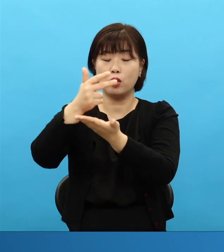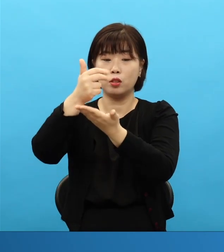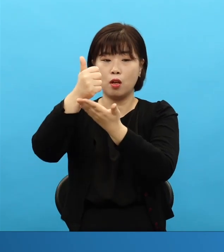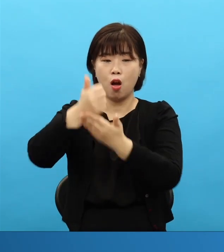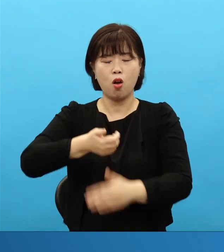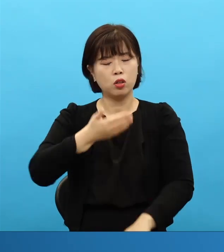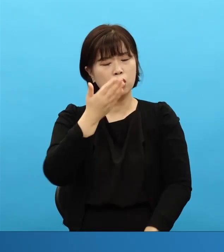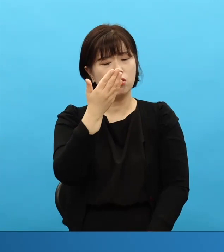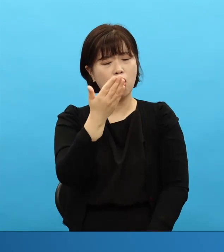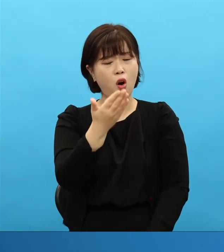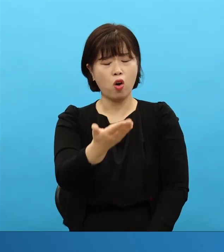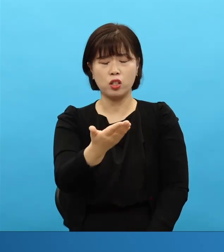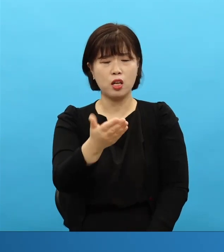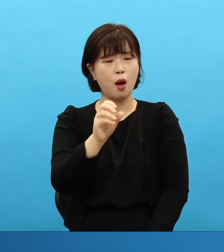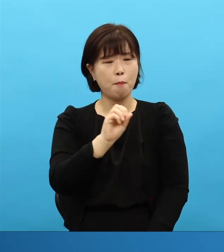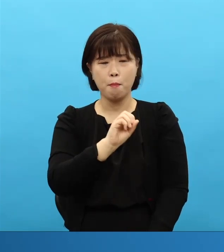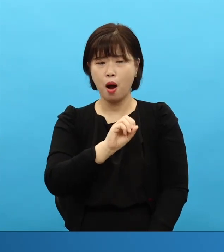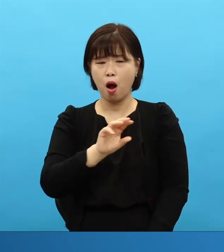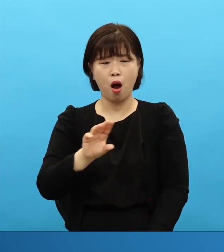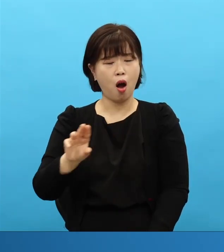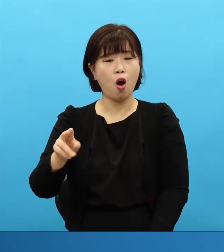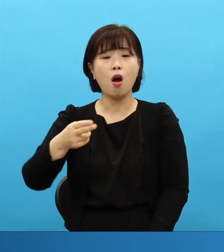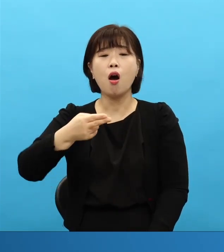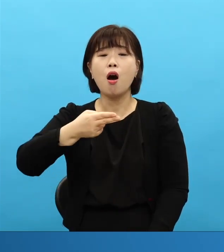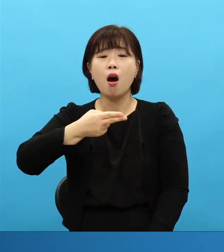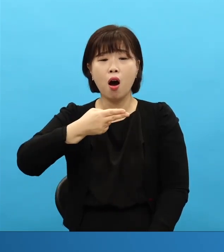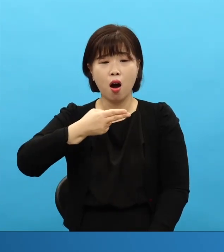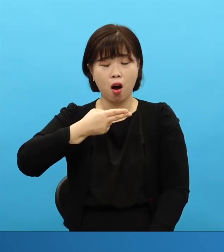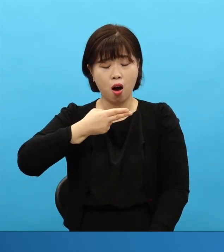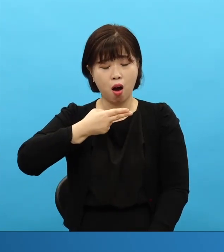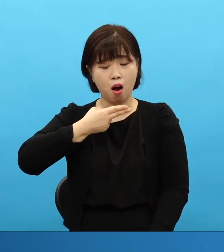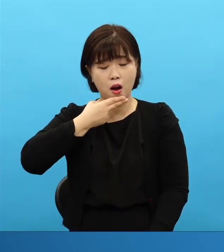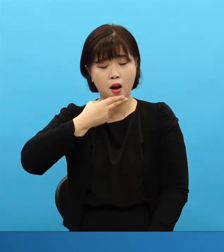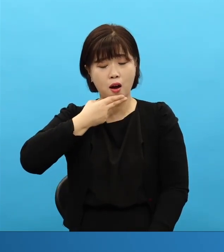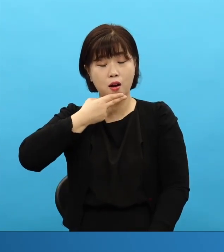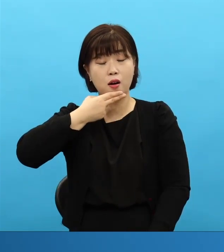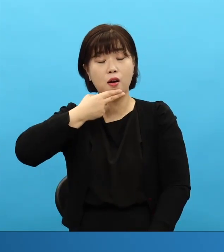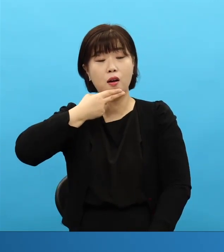너는 버림받지 아니한